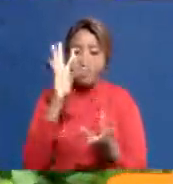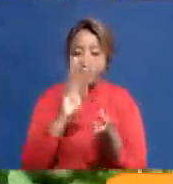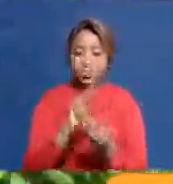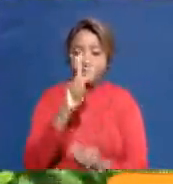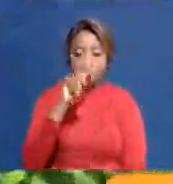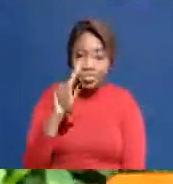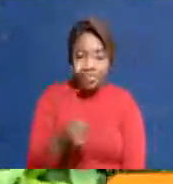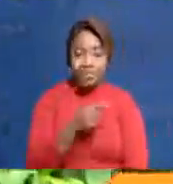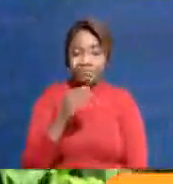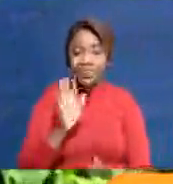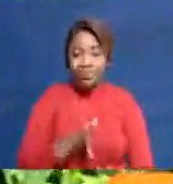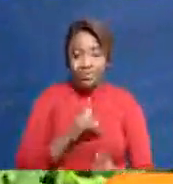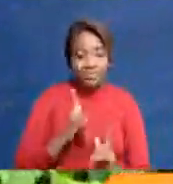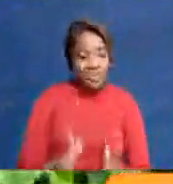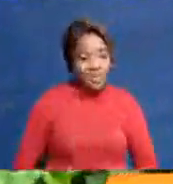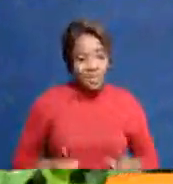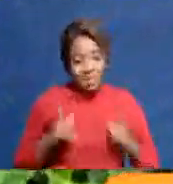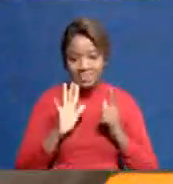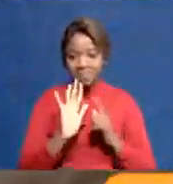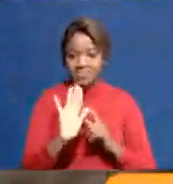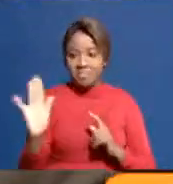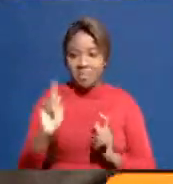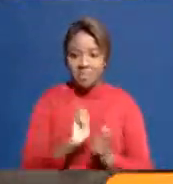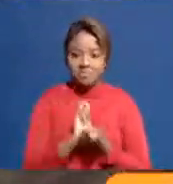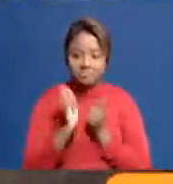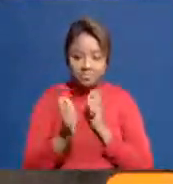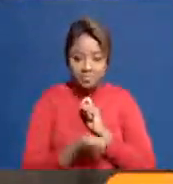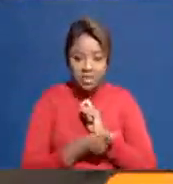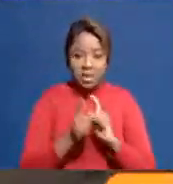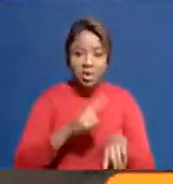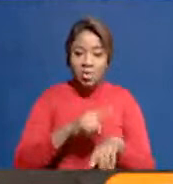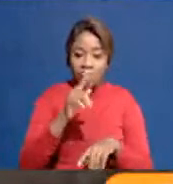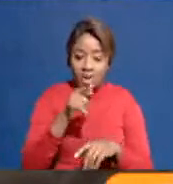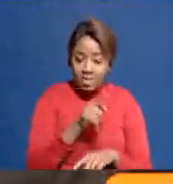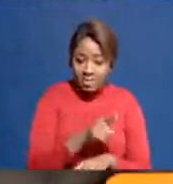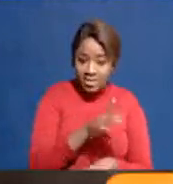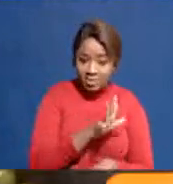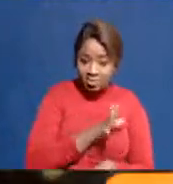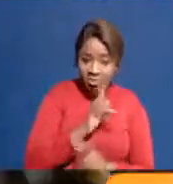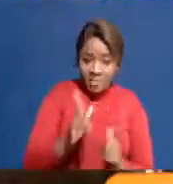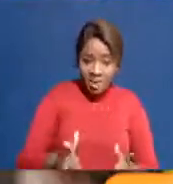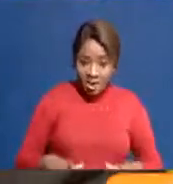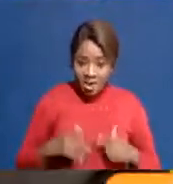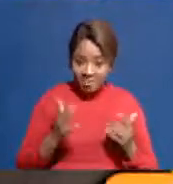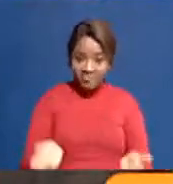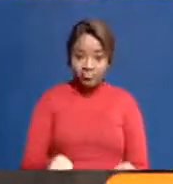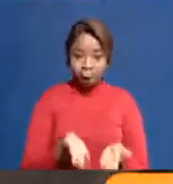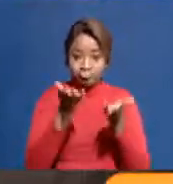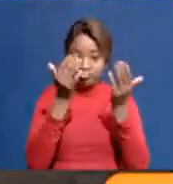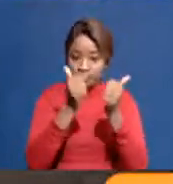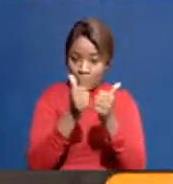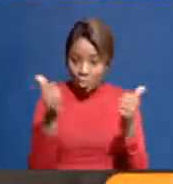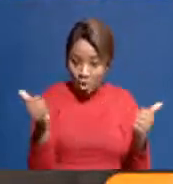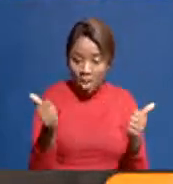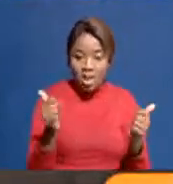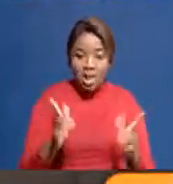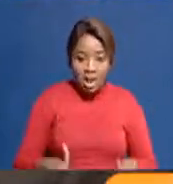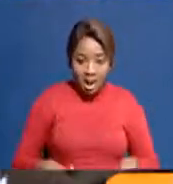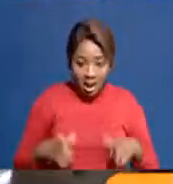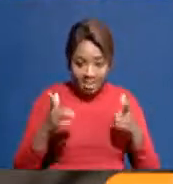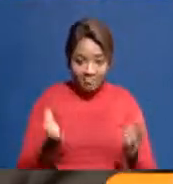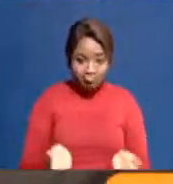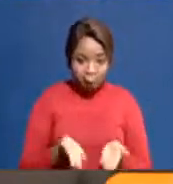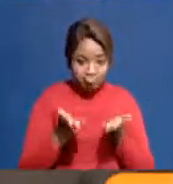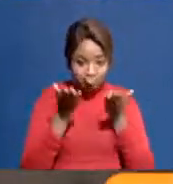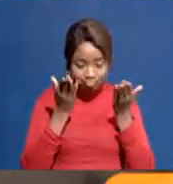hapa maisha yao ikiwa imebadilika mno. Once we have trained these women, we just let them go to the villages where they go